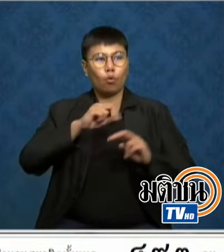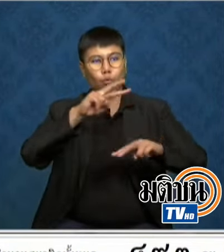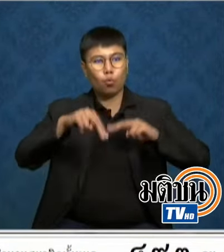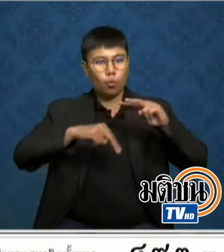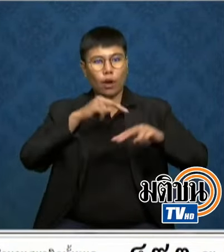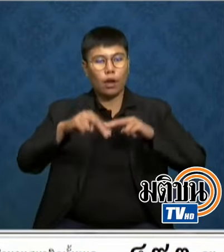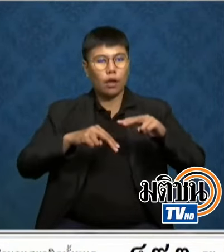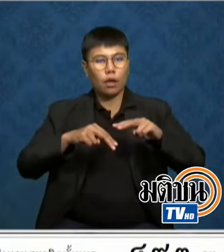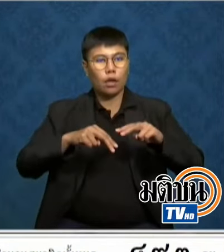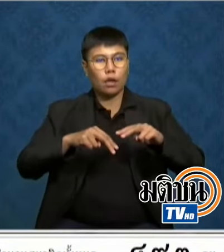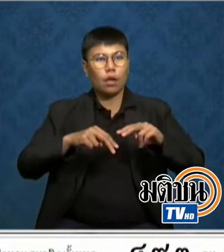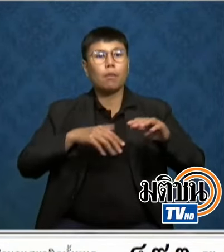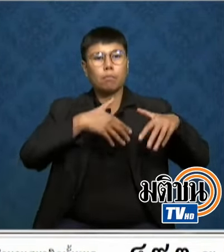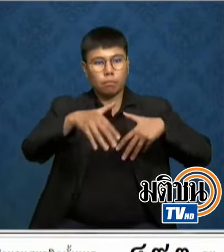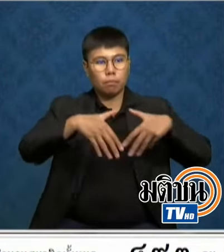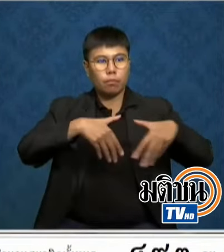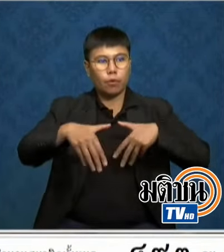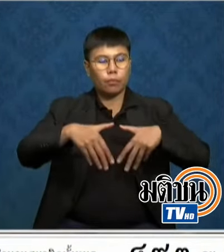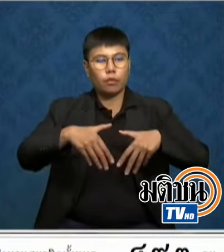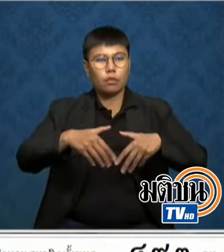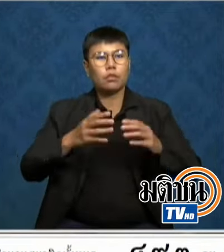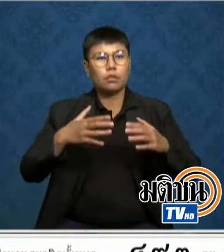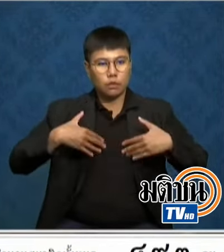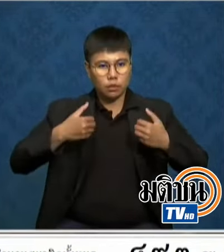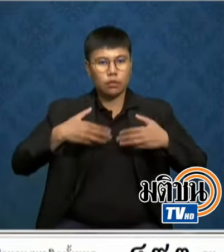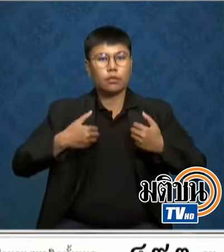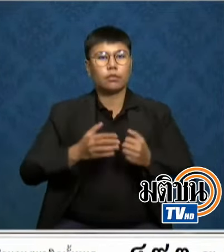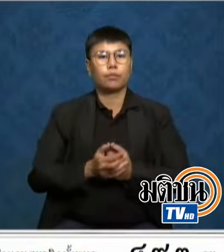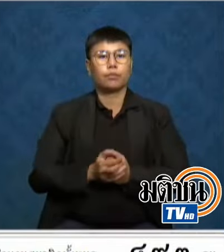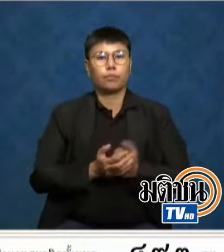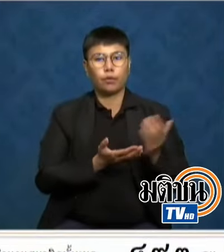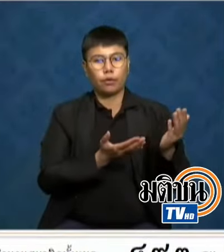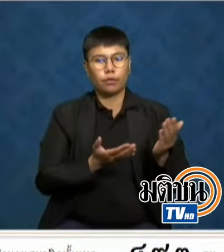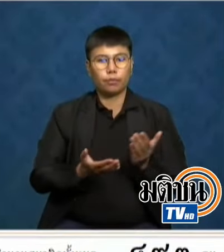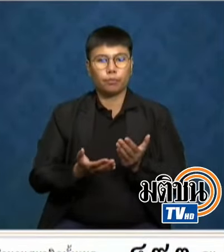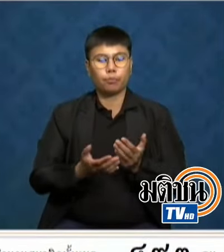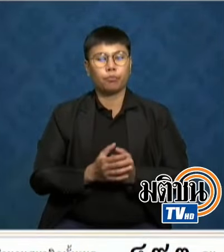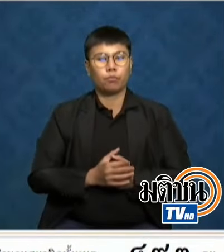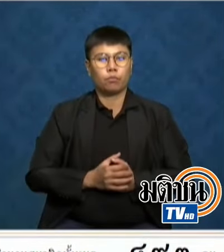พี่น้องประชาชนด้วยนะครับยินดีต้อนรับครับ